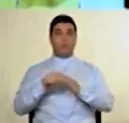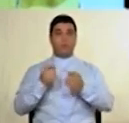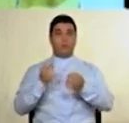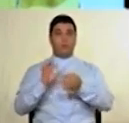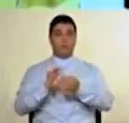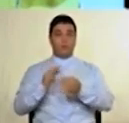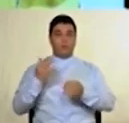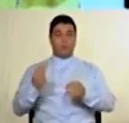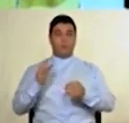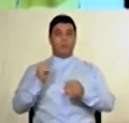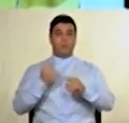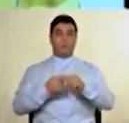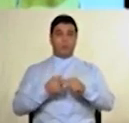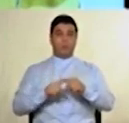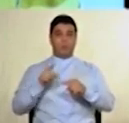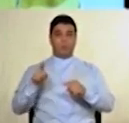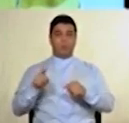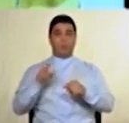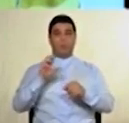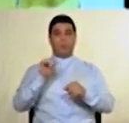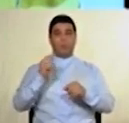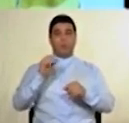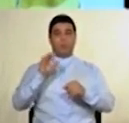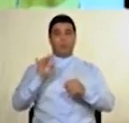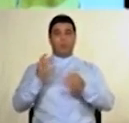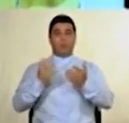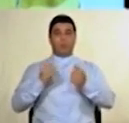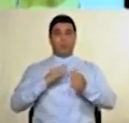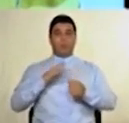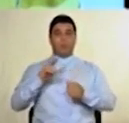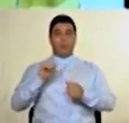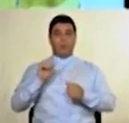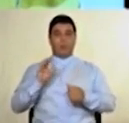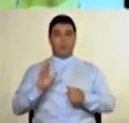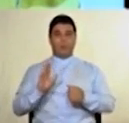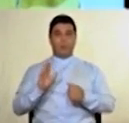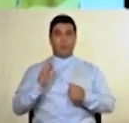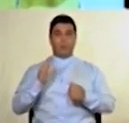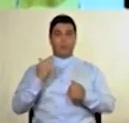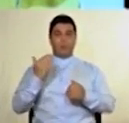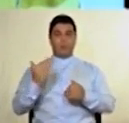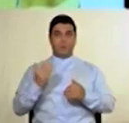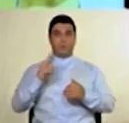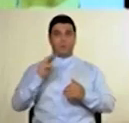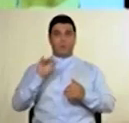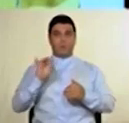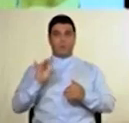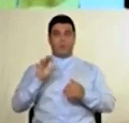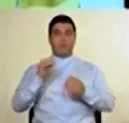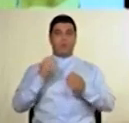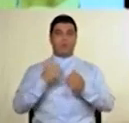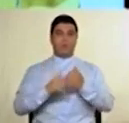bog'liq edi. Va aynan ana shu Badaxshondan olingan Lal ning, demak, Misr va O'rta